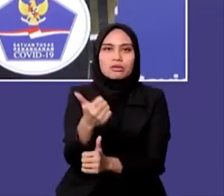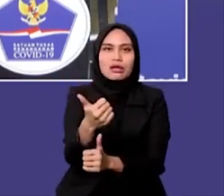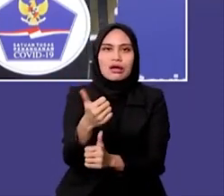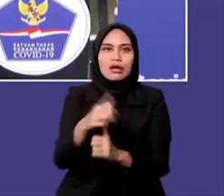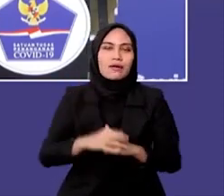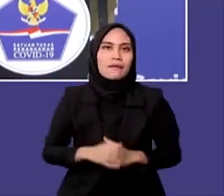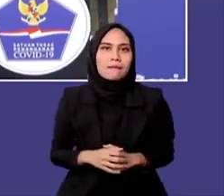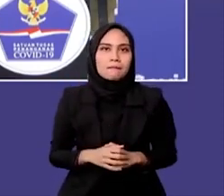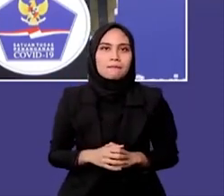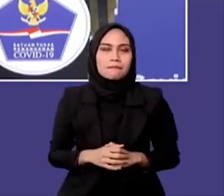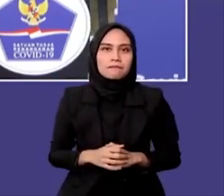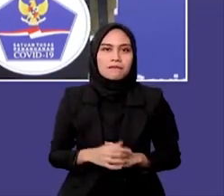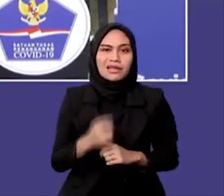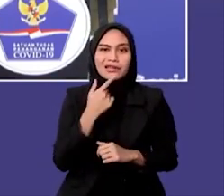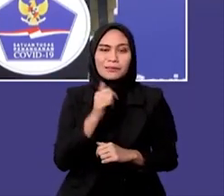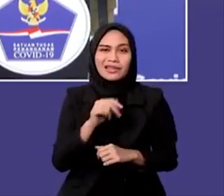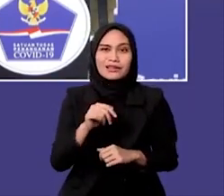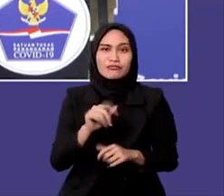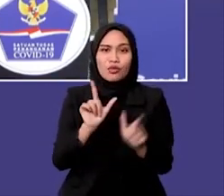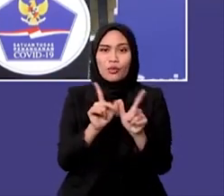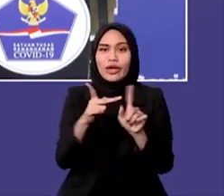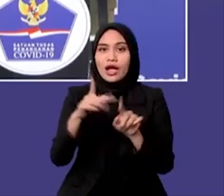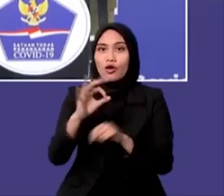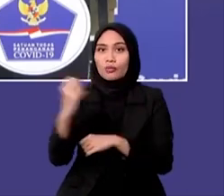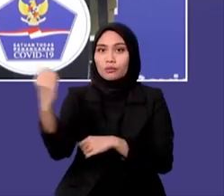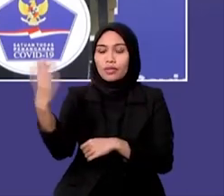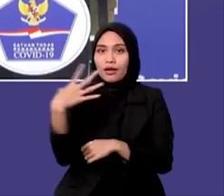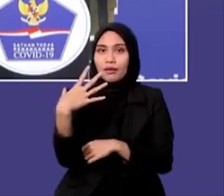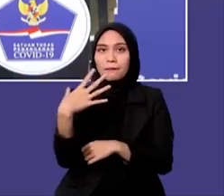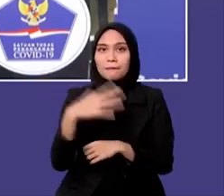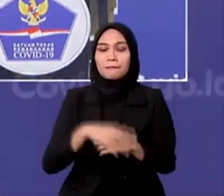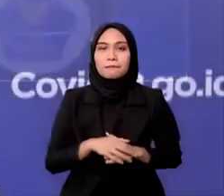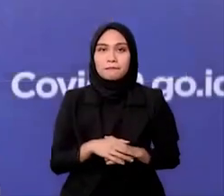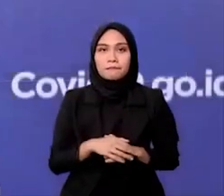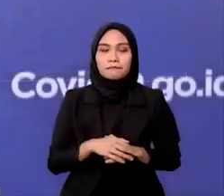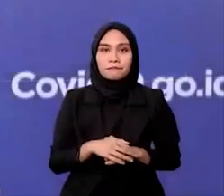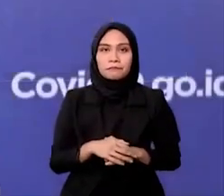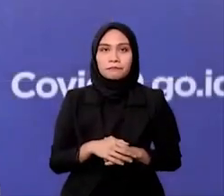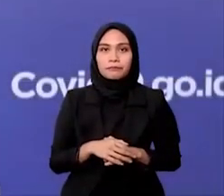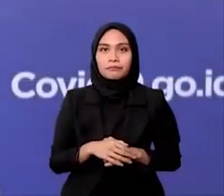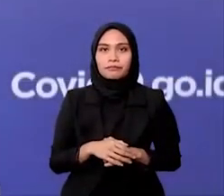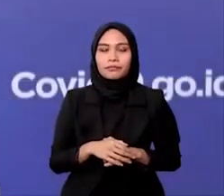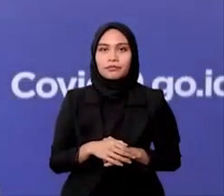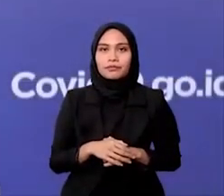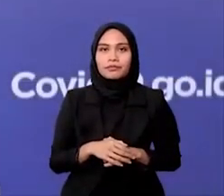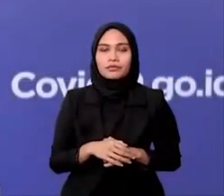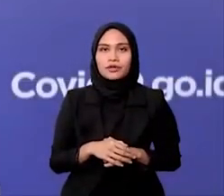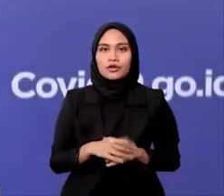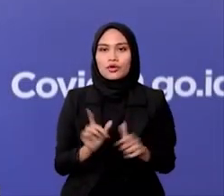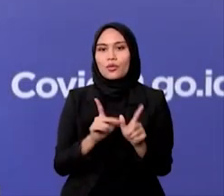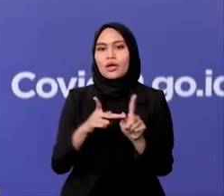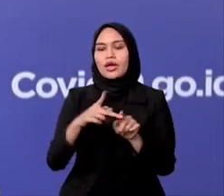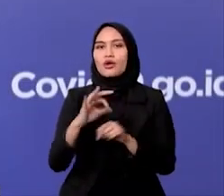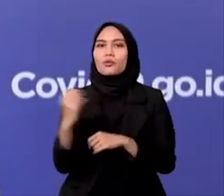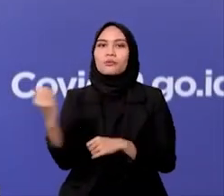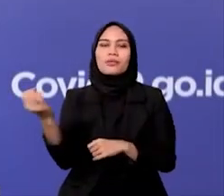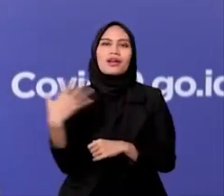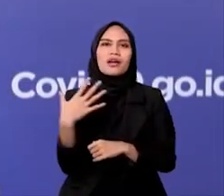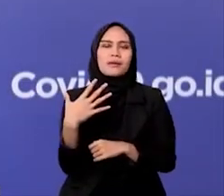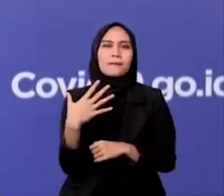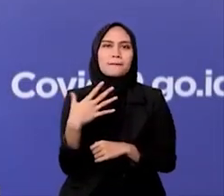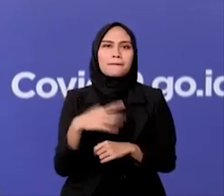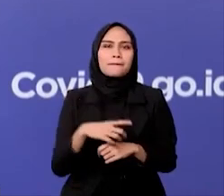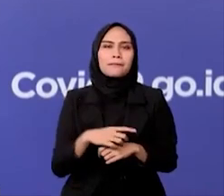seperti dikutip oleh Who pada hari Senin lalu Dikatakan Oleh